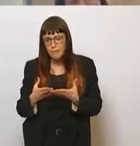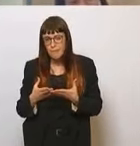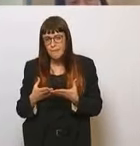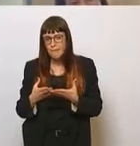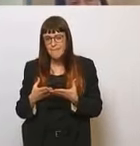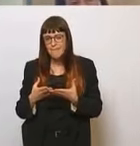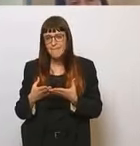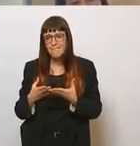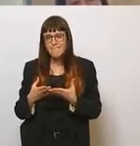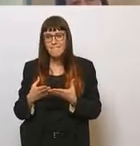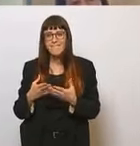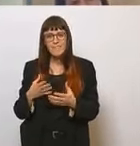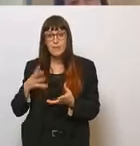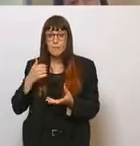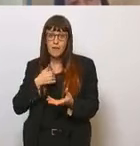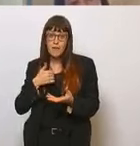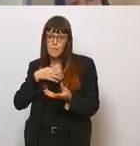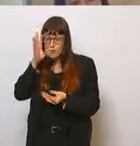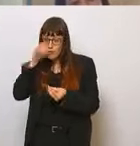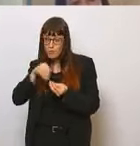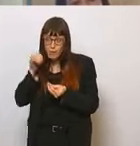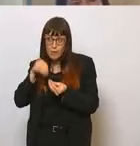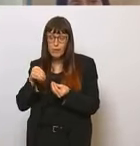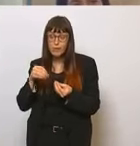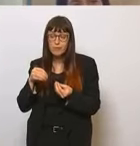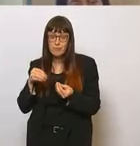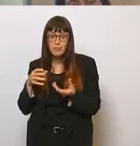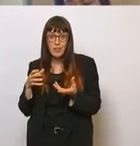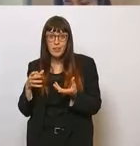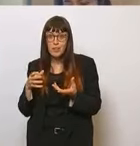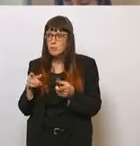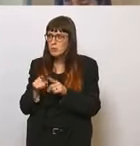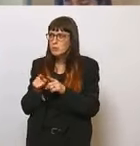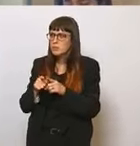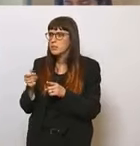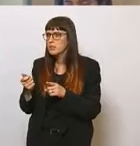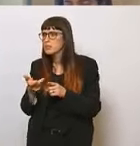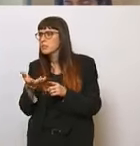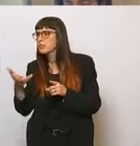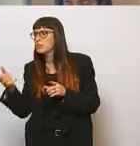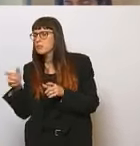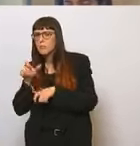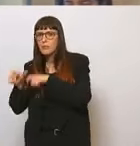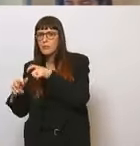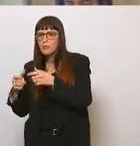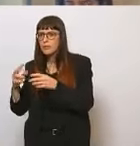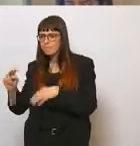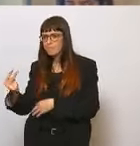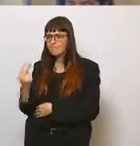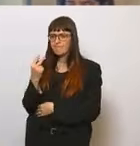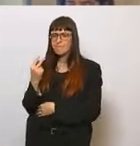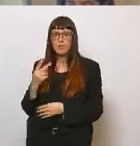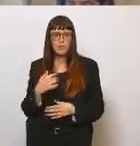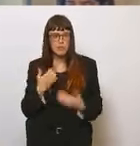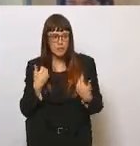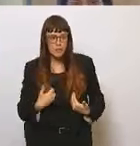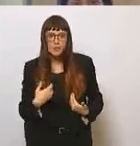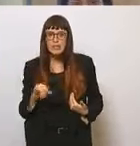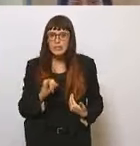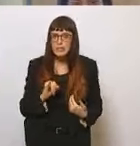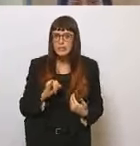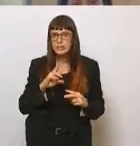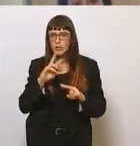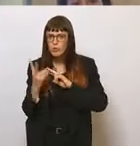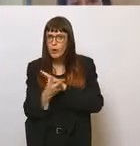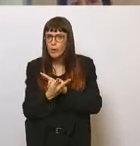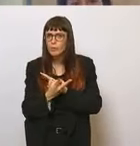je posais ces questions à l'époque. Les personnes se posaient beaucoup de questions sur moi, ce que je représentais, ce que je pensais. Mais depuis